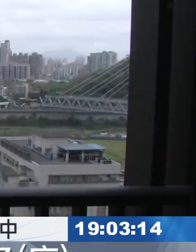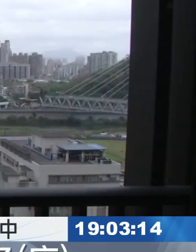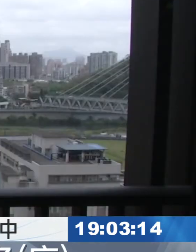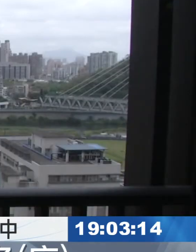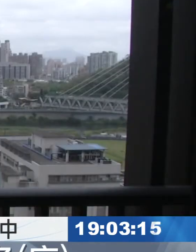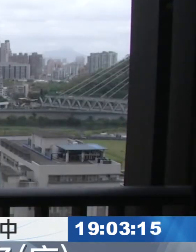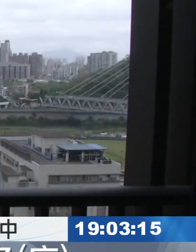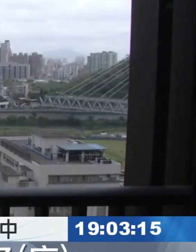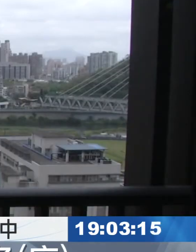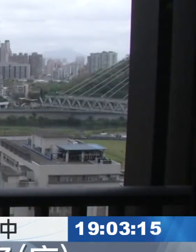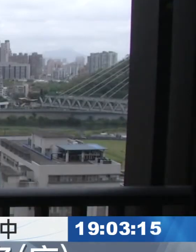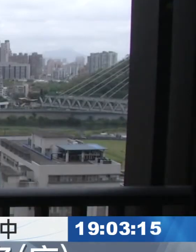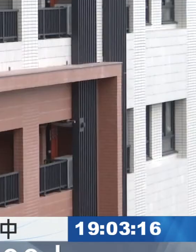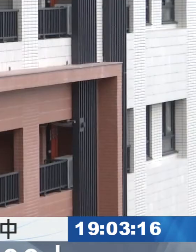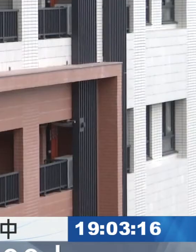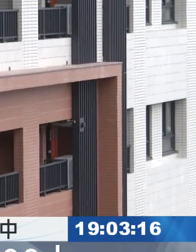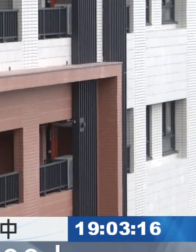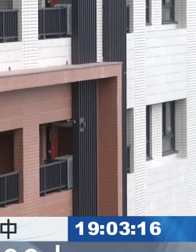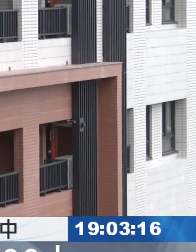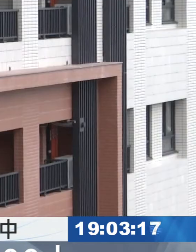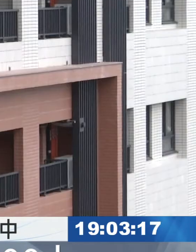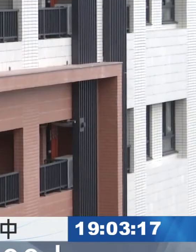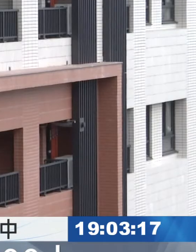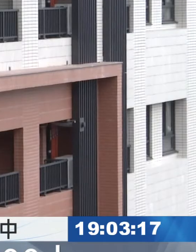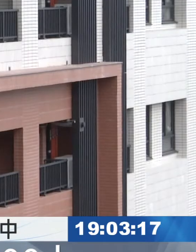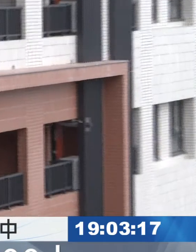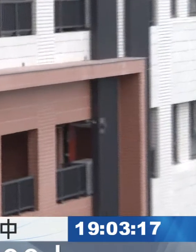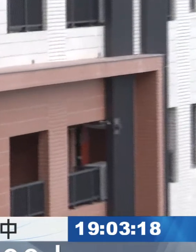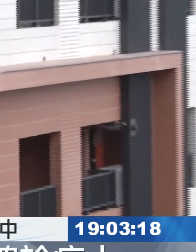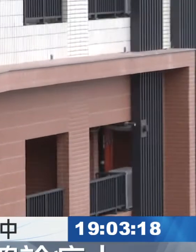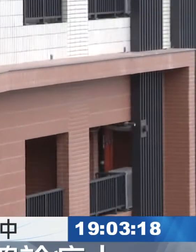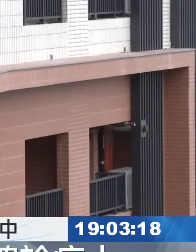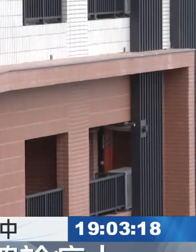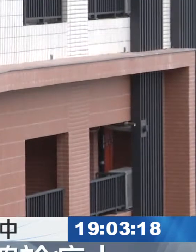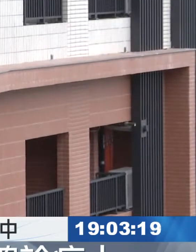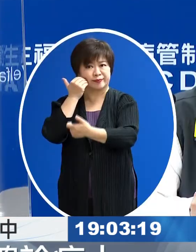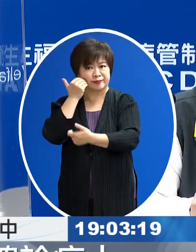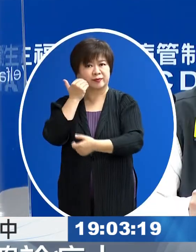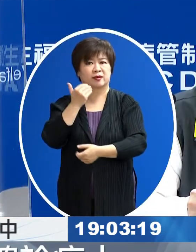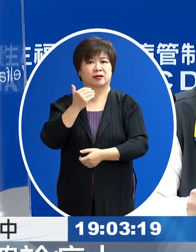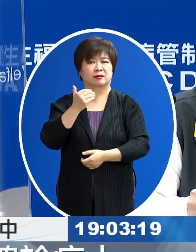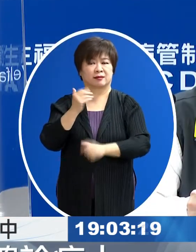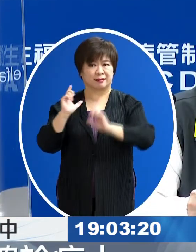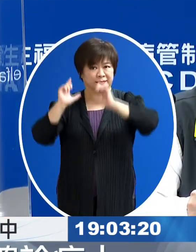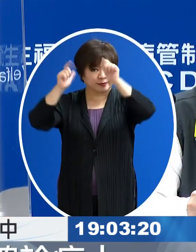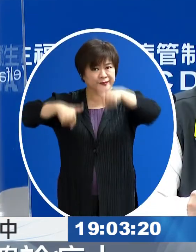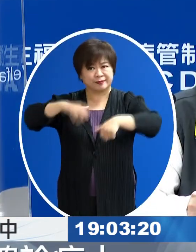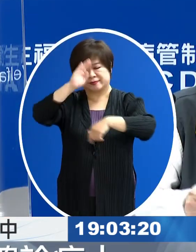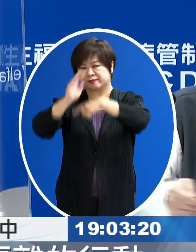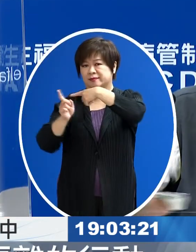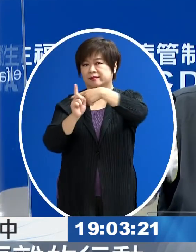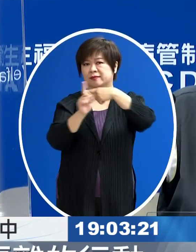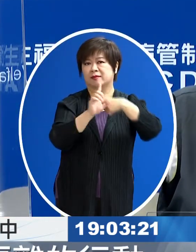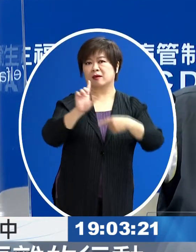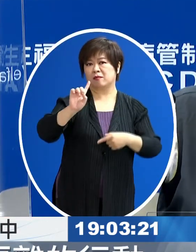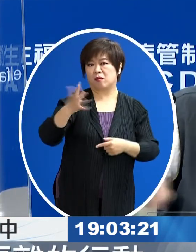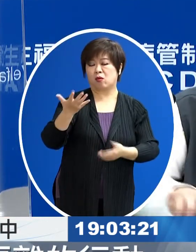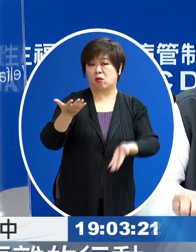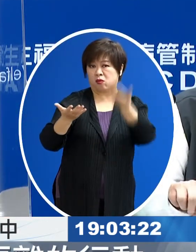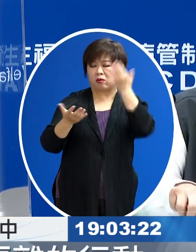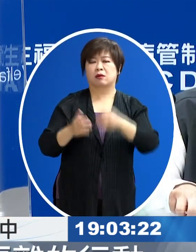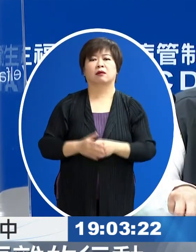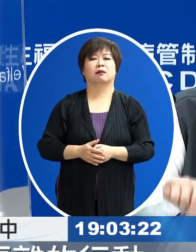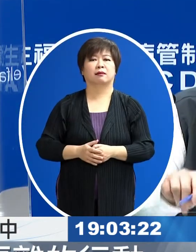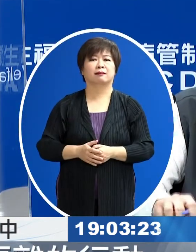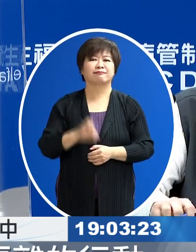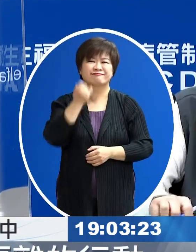达15000多，那大概有到1500。如果超过1500，一天的确诊的病人，那可